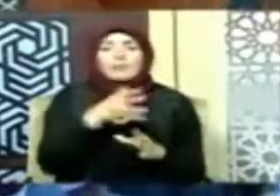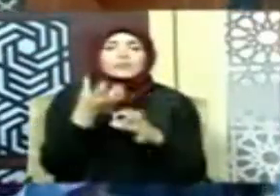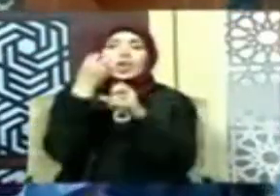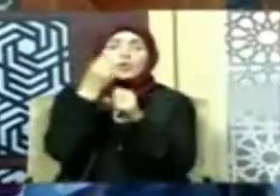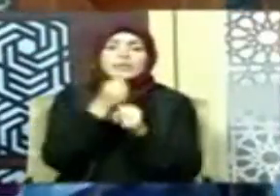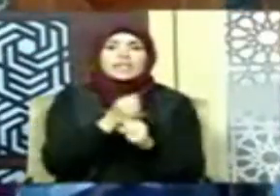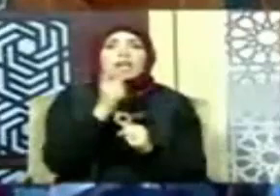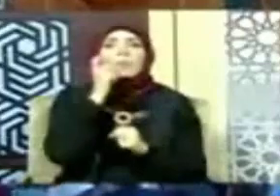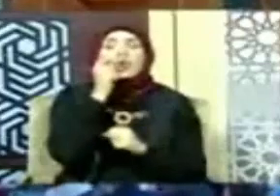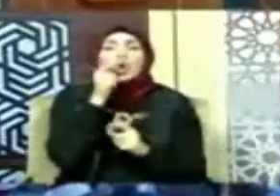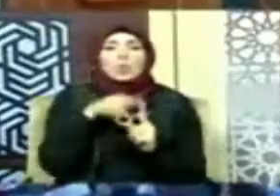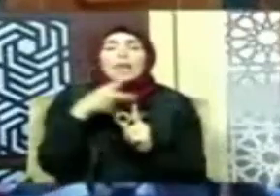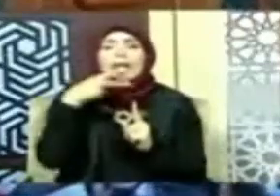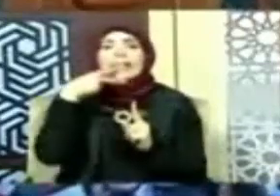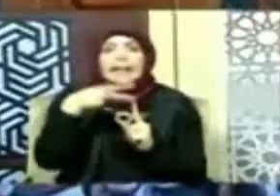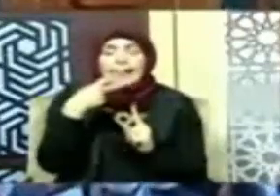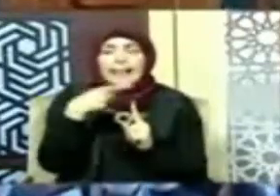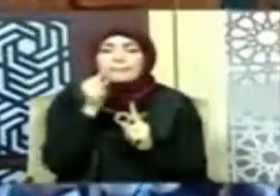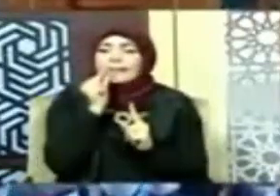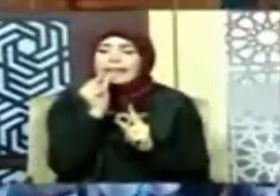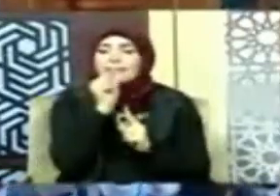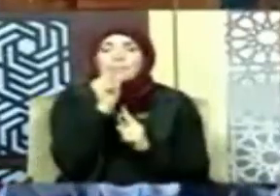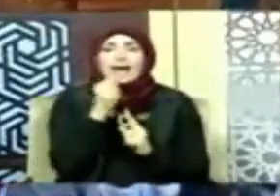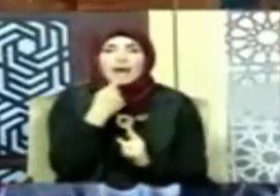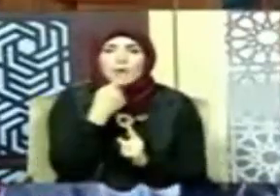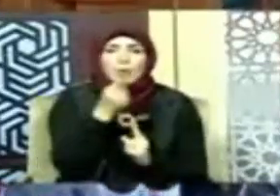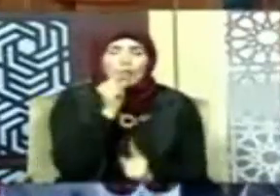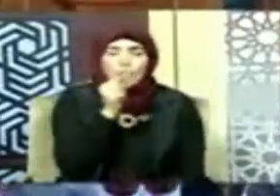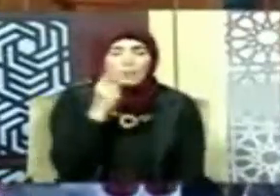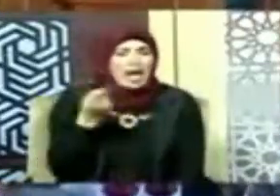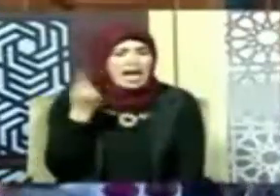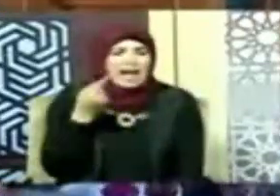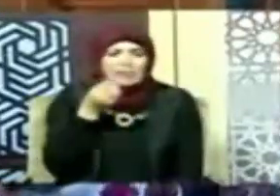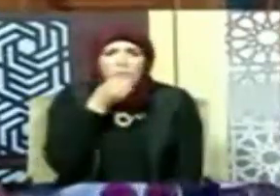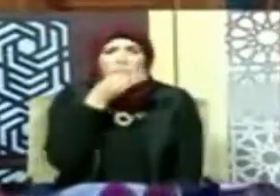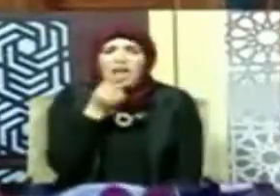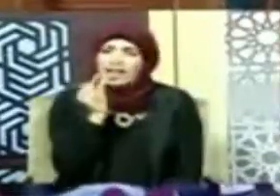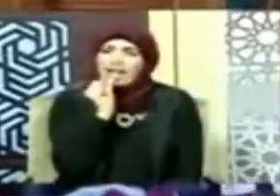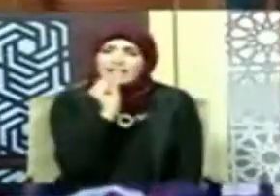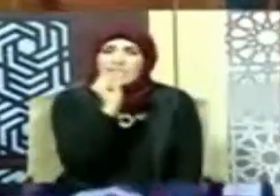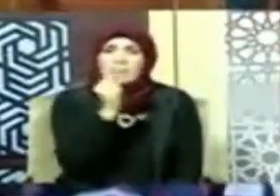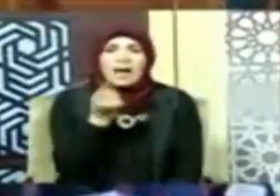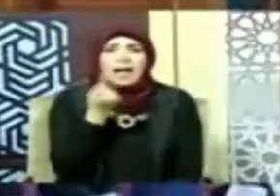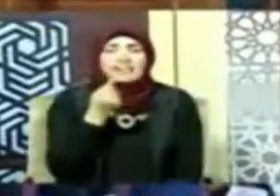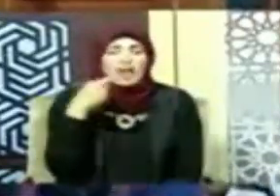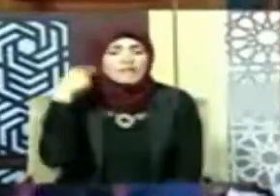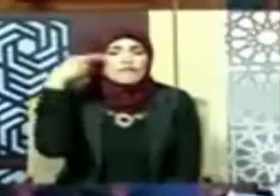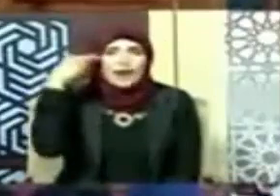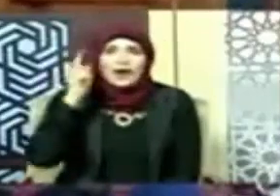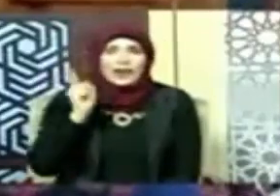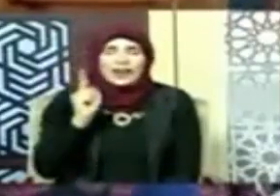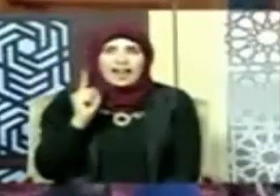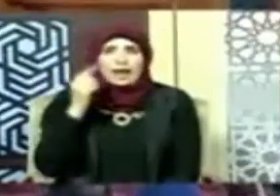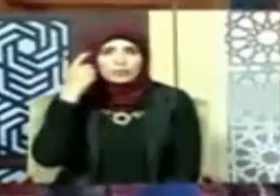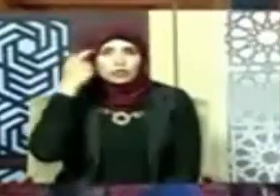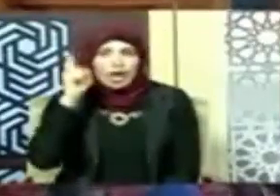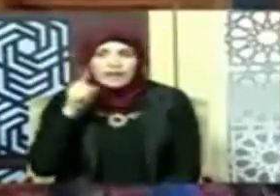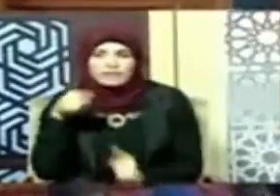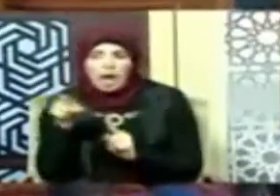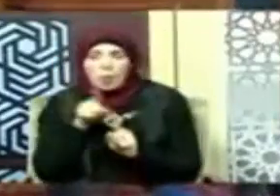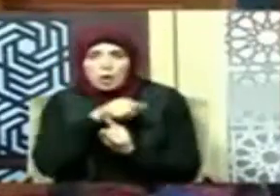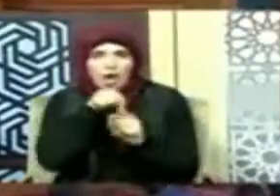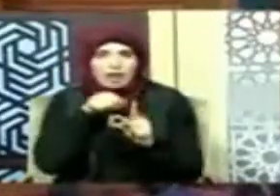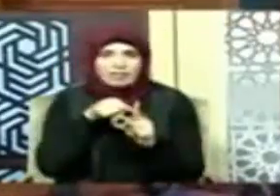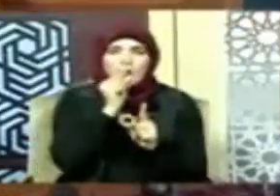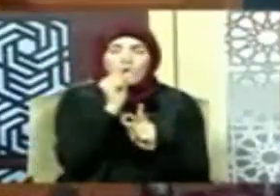يتكلم بالكلمة لا يلقي لها بالا لا يفكر في عواقبها